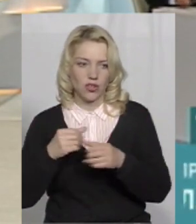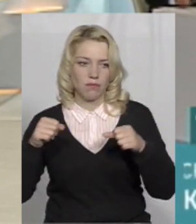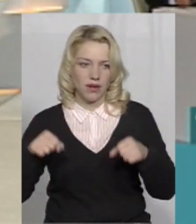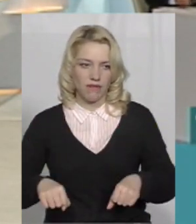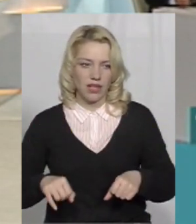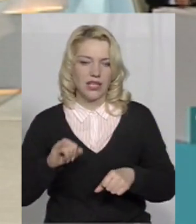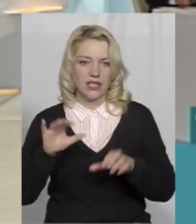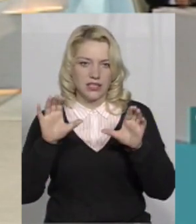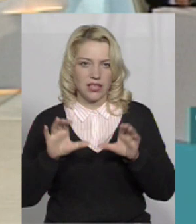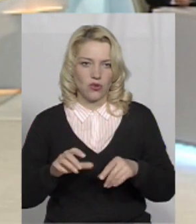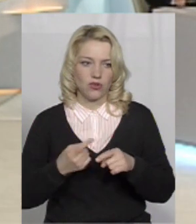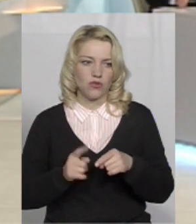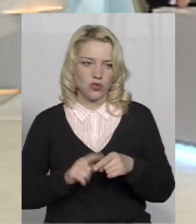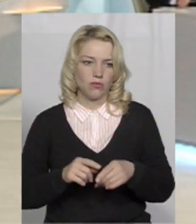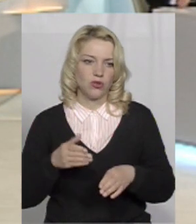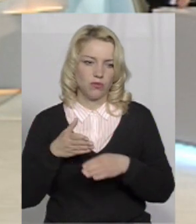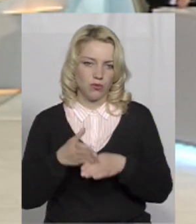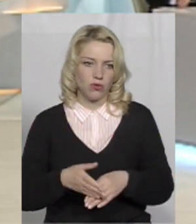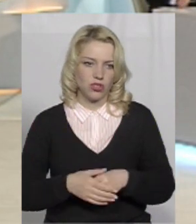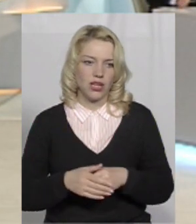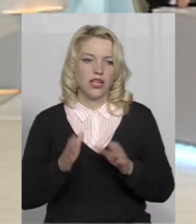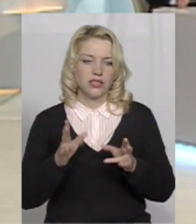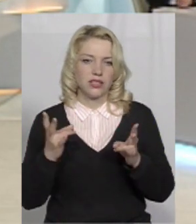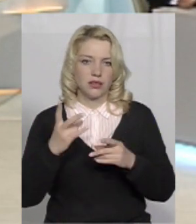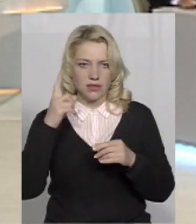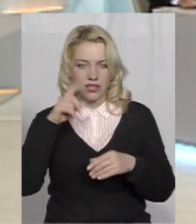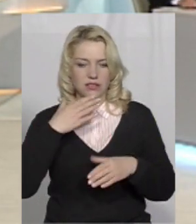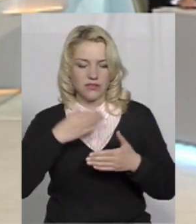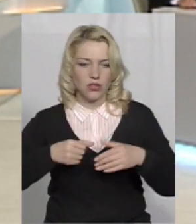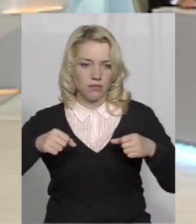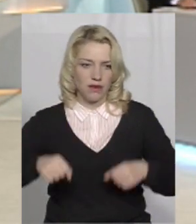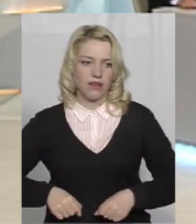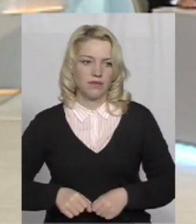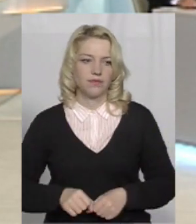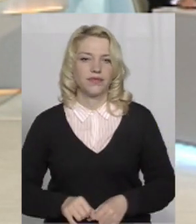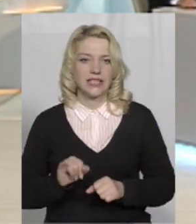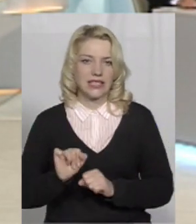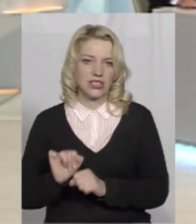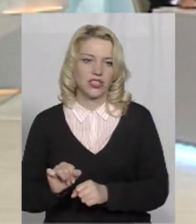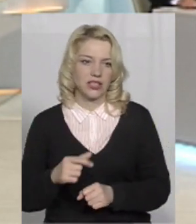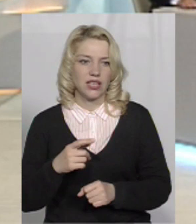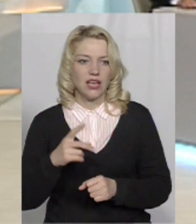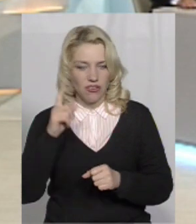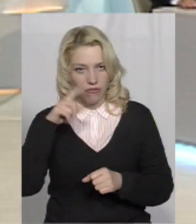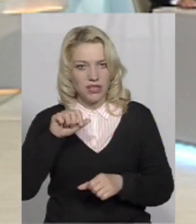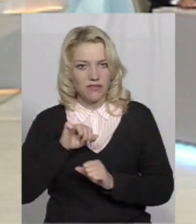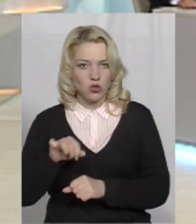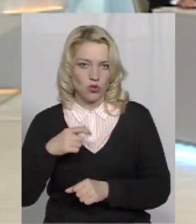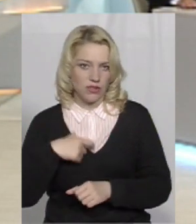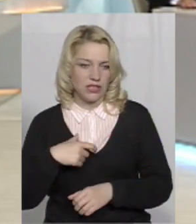і закон в цьому допоможе. Сприяє. Єдине, треба знати права і їх вміти відстоювати. Абсолютно. Вміти відстоювати.